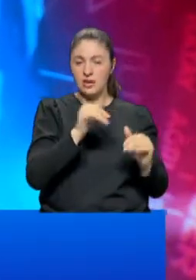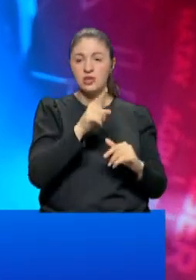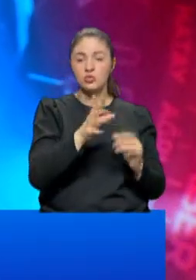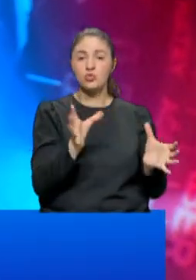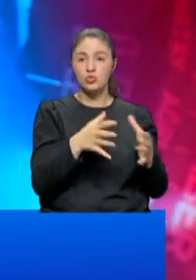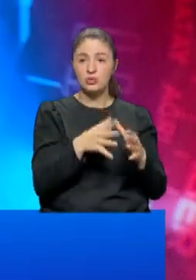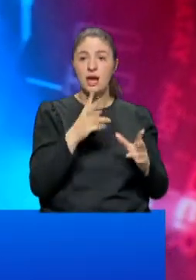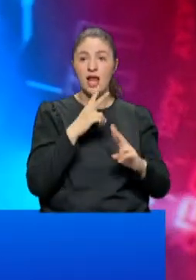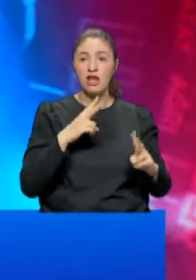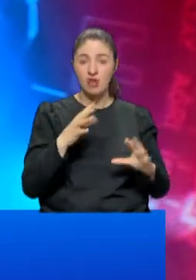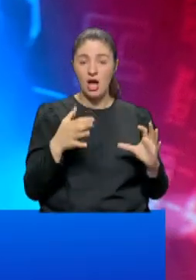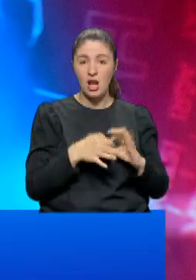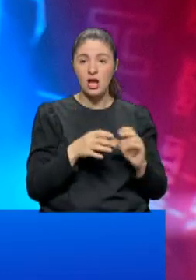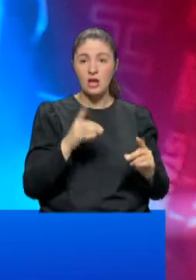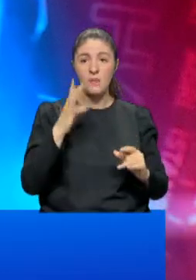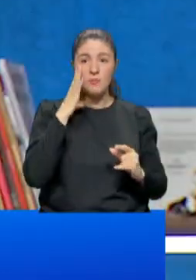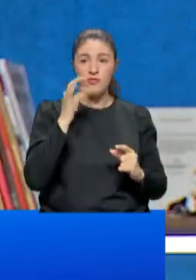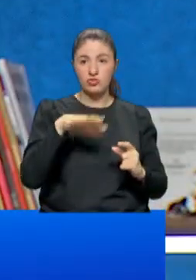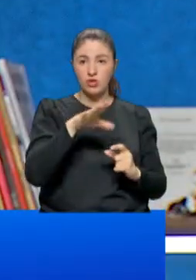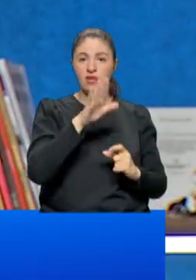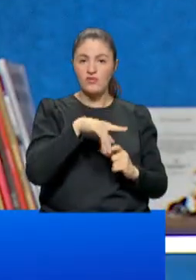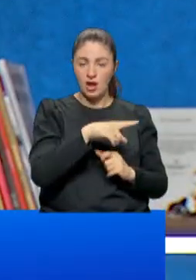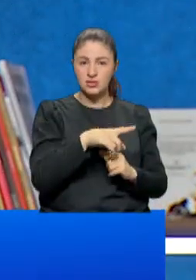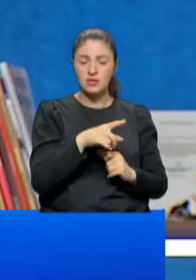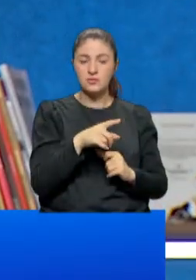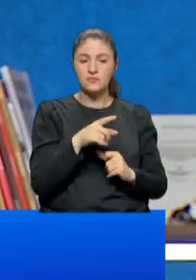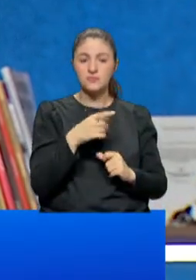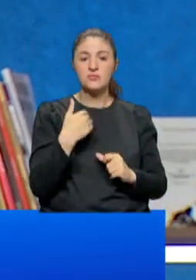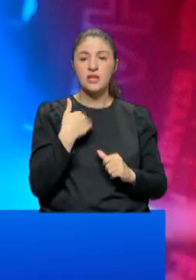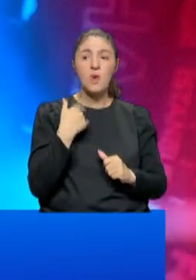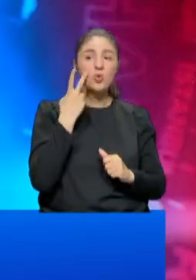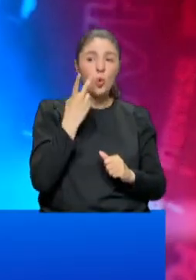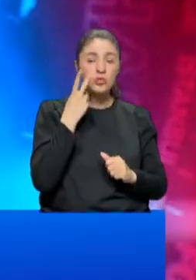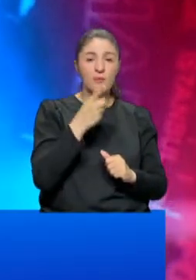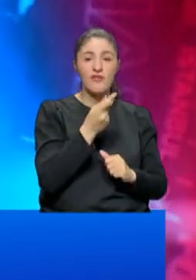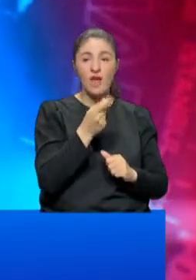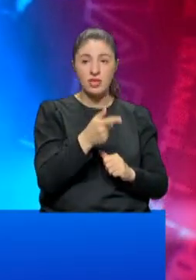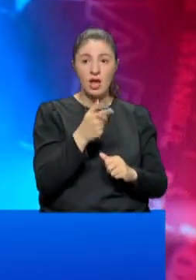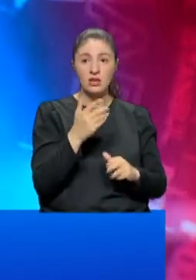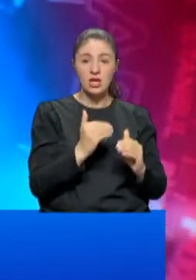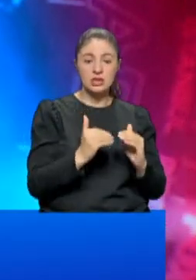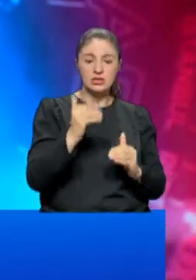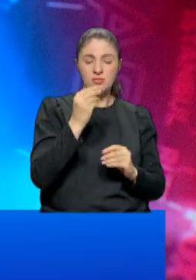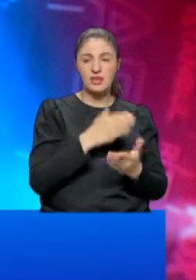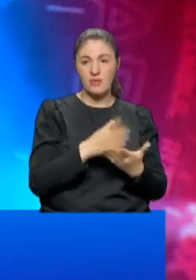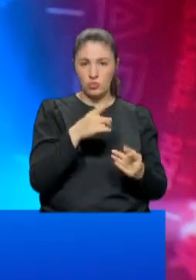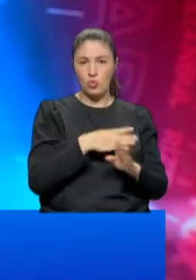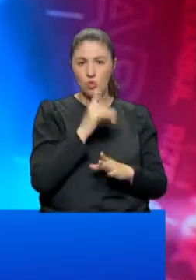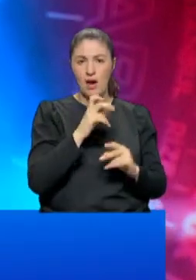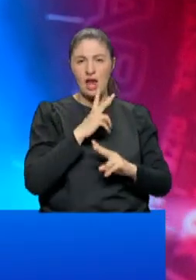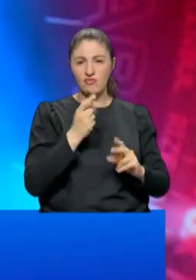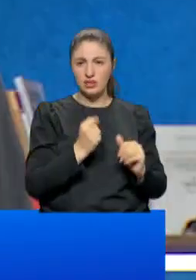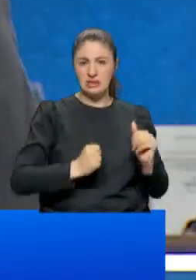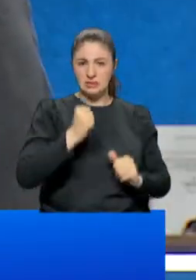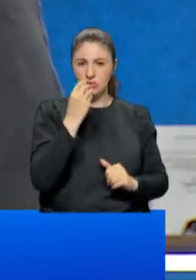sizin grubunuzun enerji ile ilgili profesyonelleri de oradaydı ev Bizim gördüğümüz Bu fiyatlarda artmaya devam edecek O da doğru